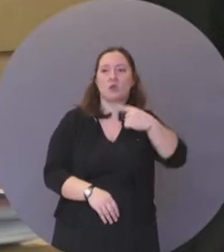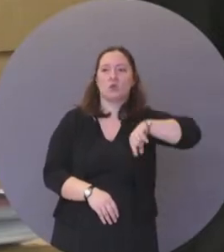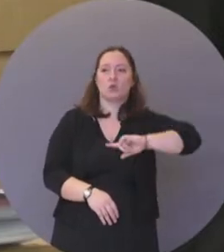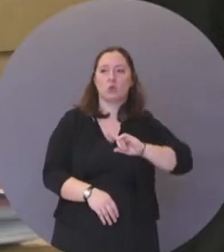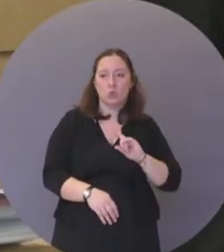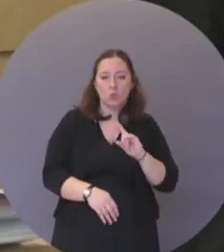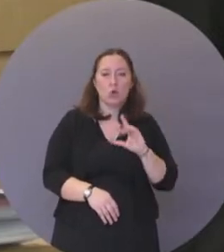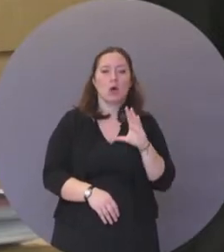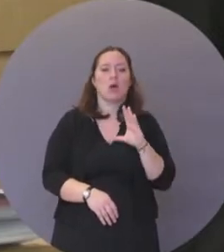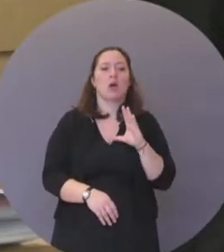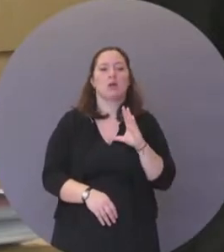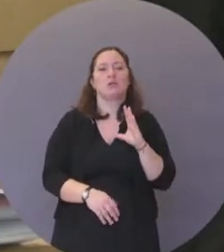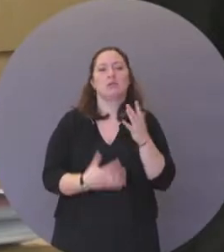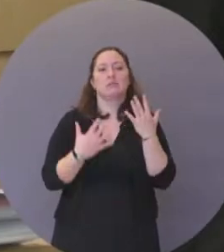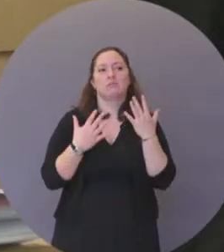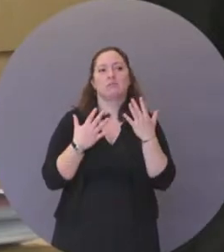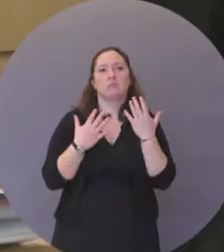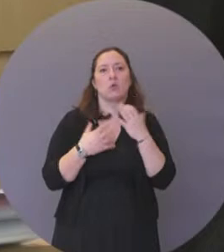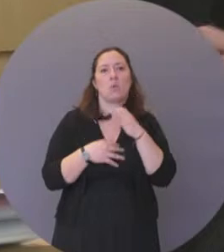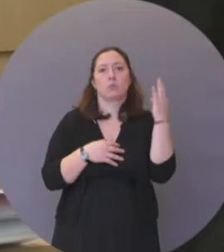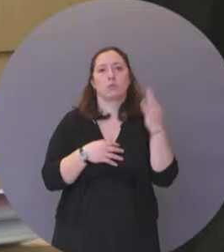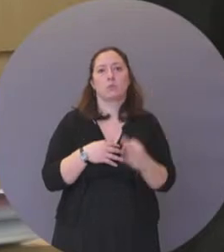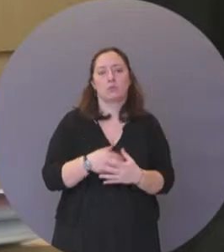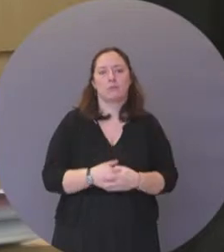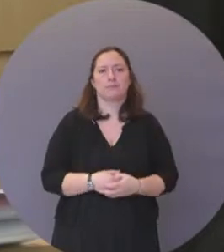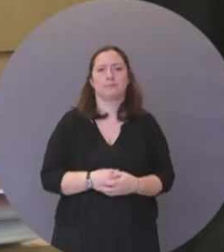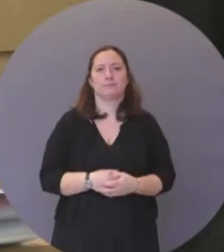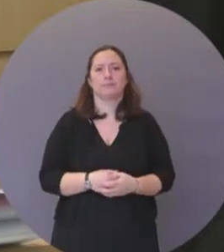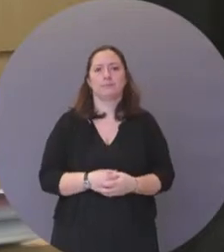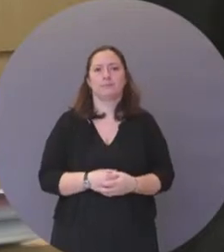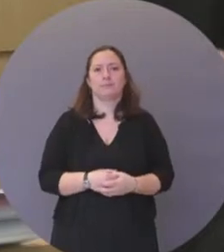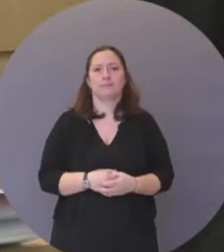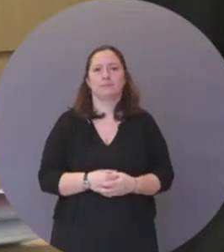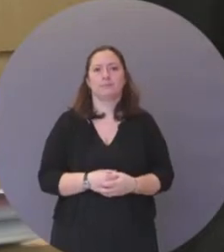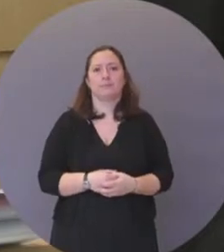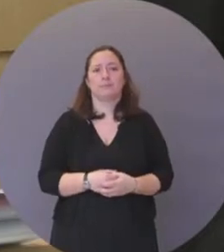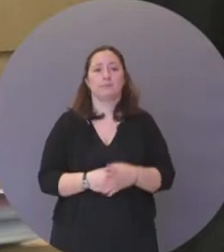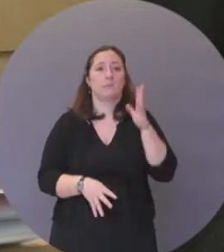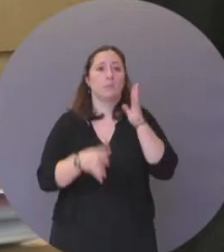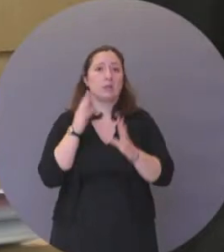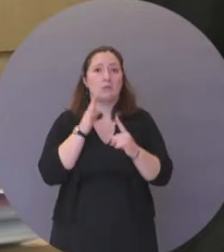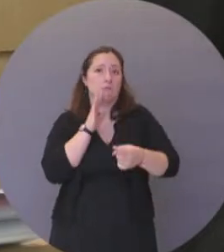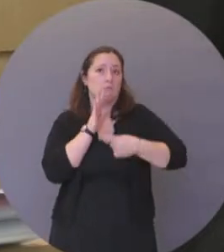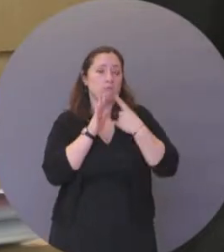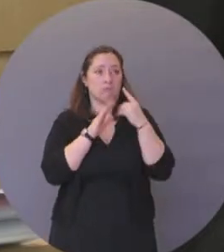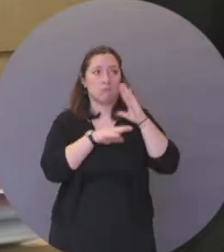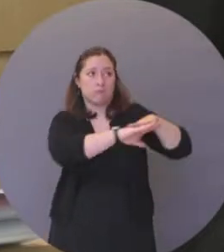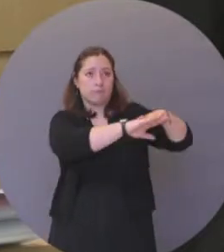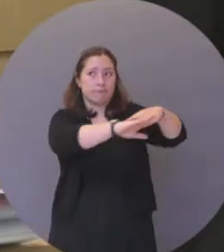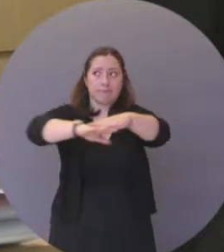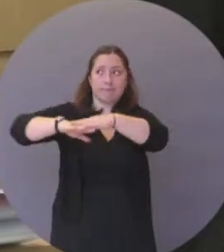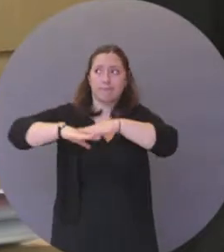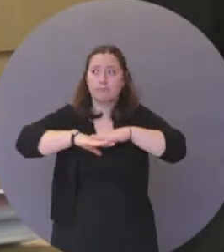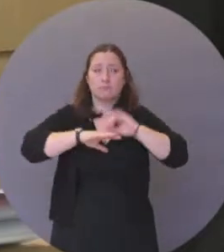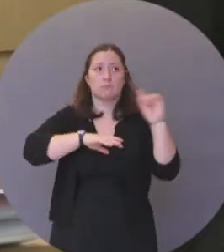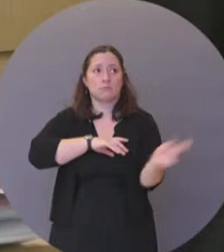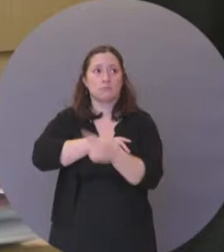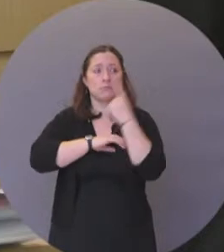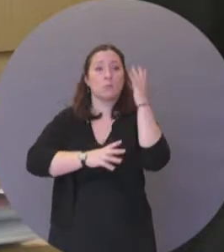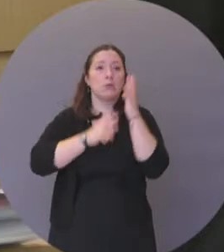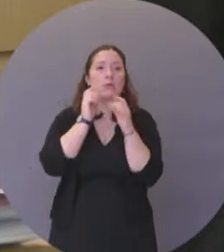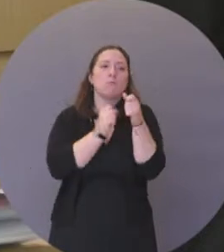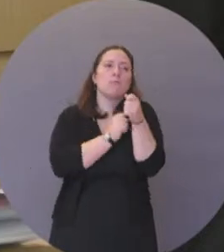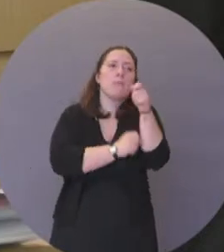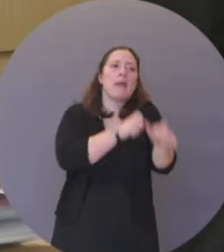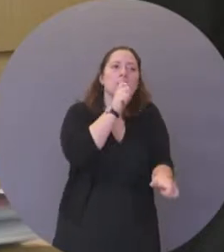réussir à appeler à l'ensemble des membres ici que si certains soutiennent les